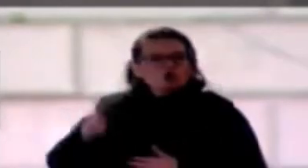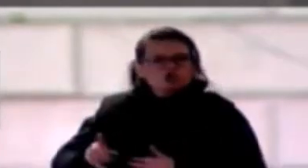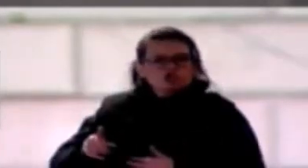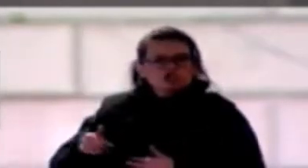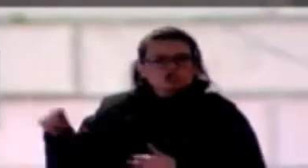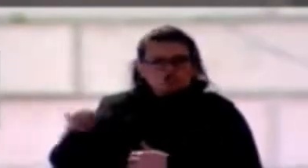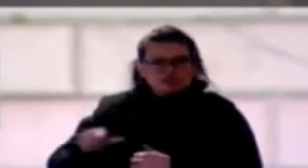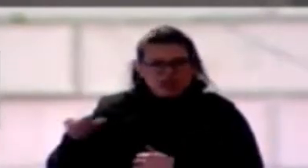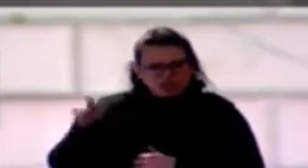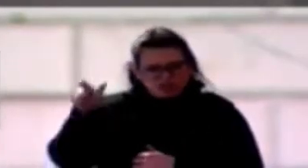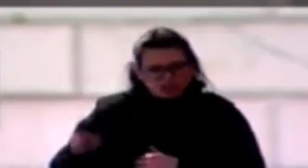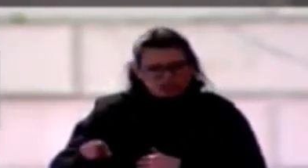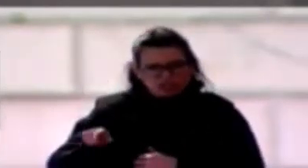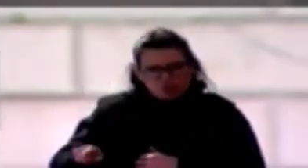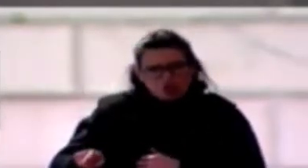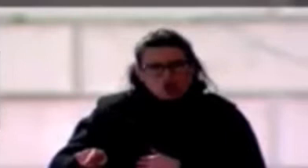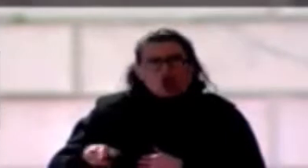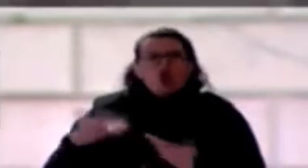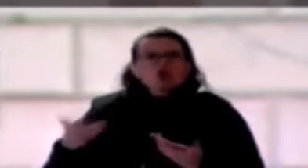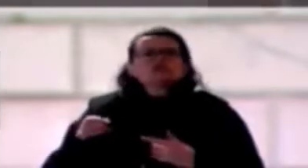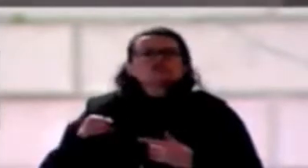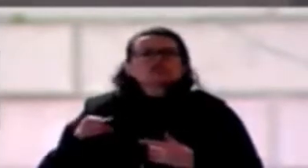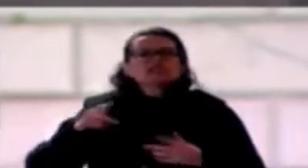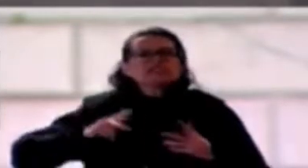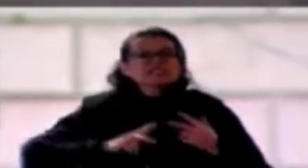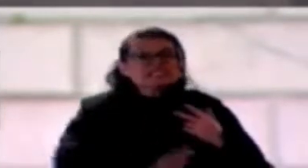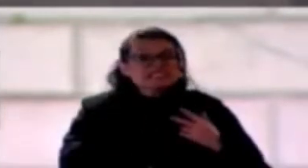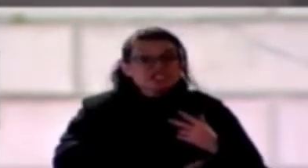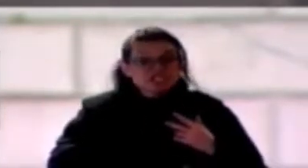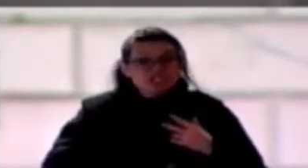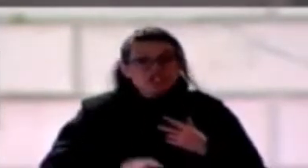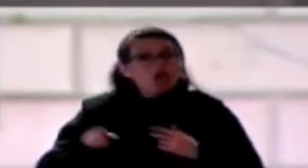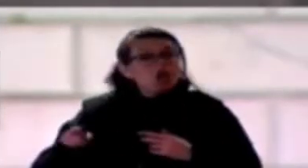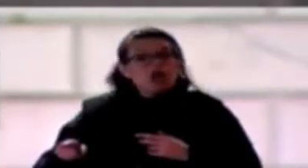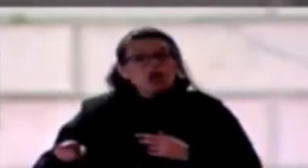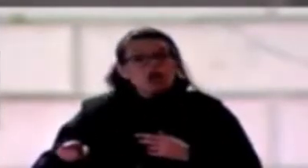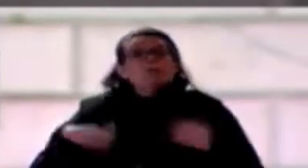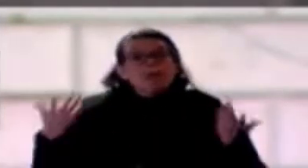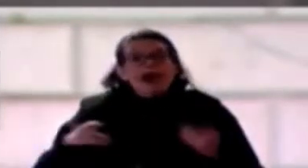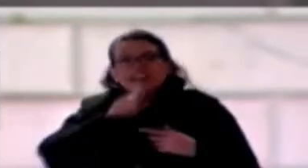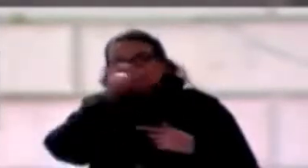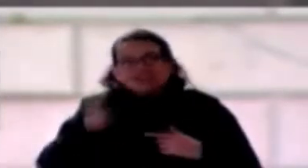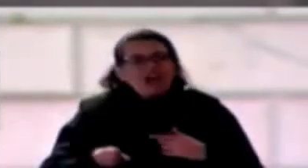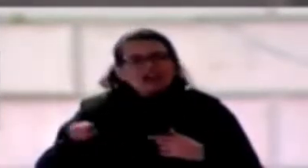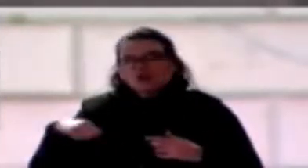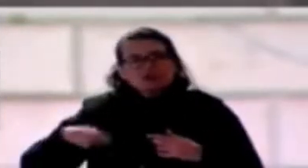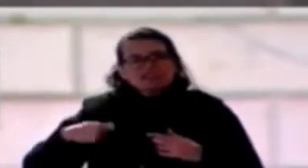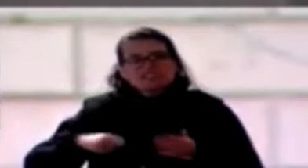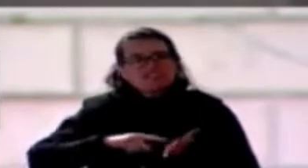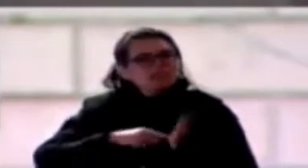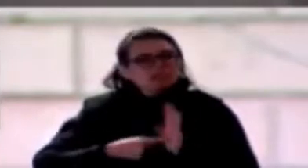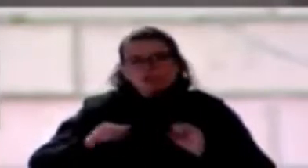Sicilia, impedendogli in questa maniera di diventare Presidente della Repubblica, perché è quello che stava succedendo